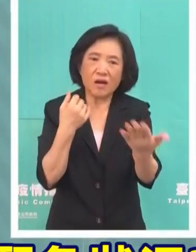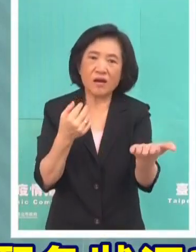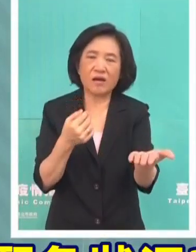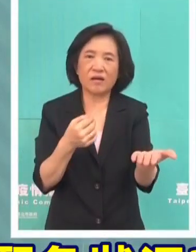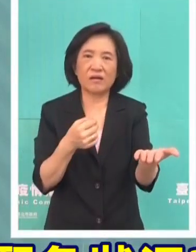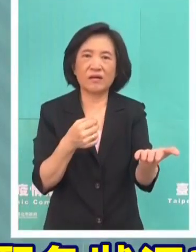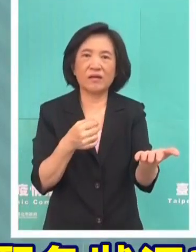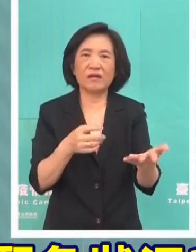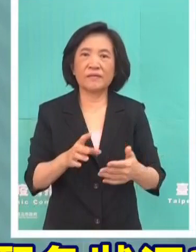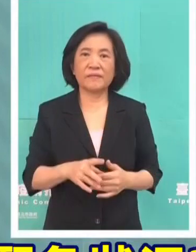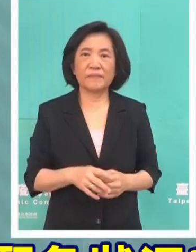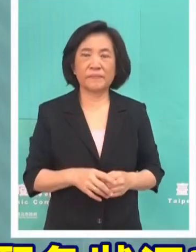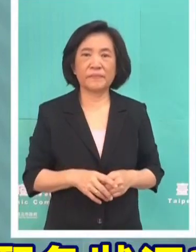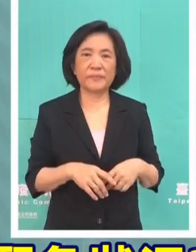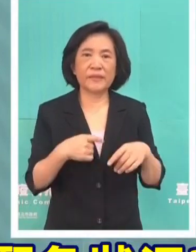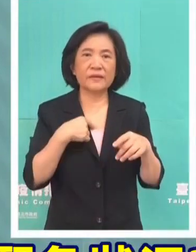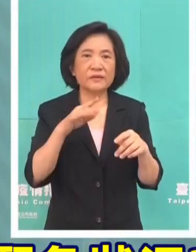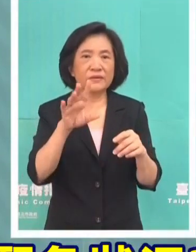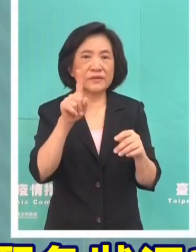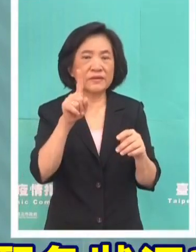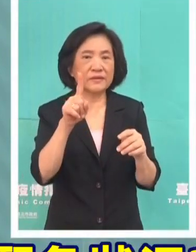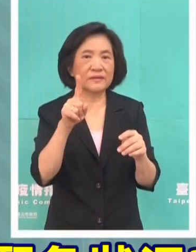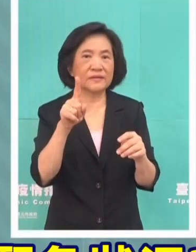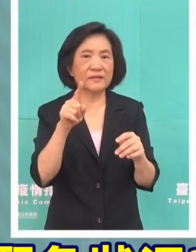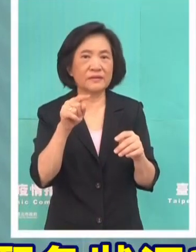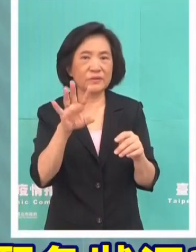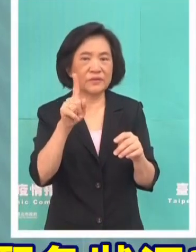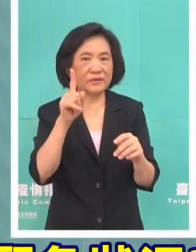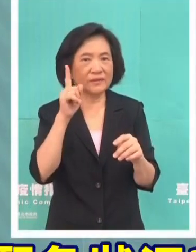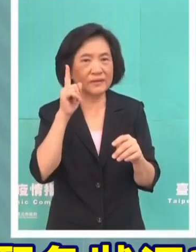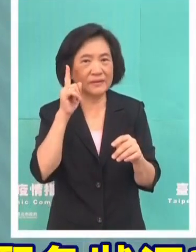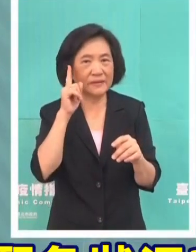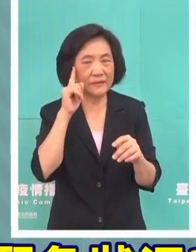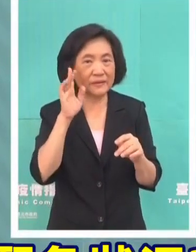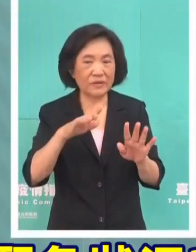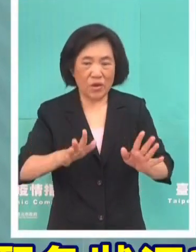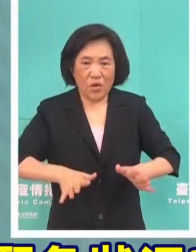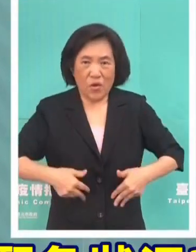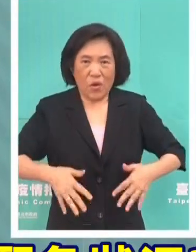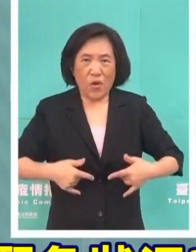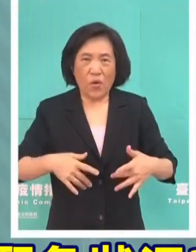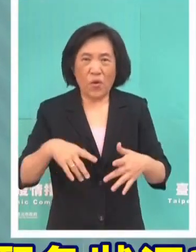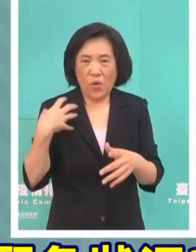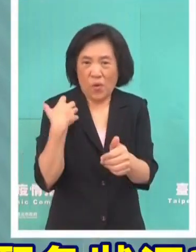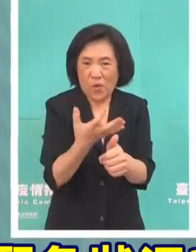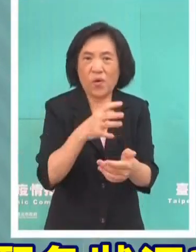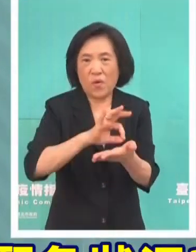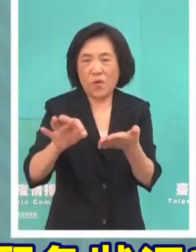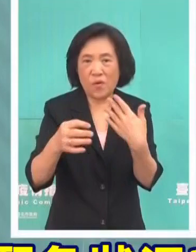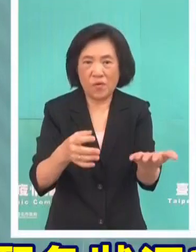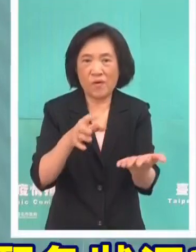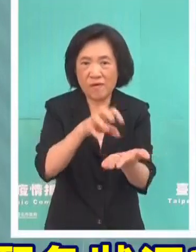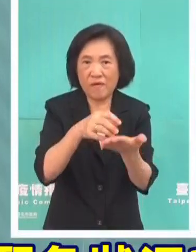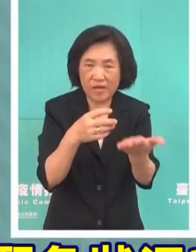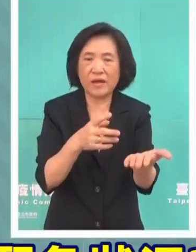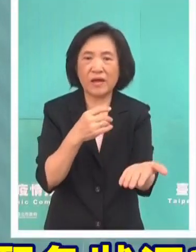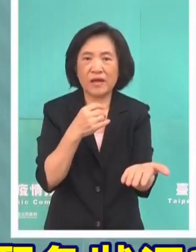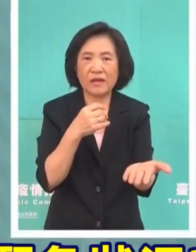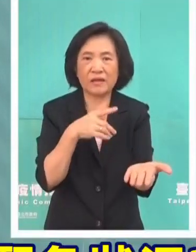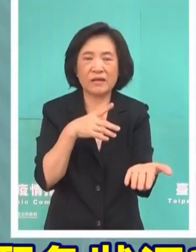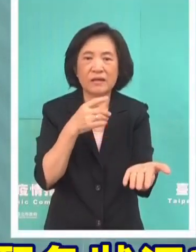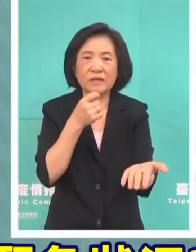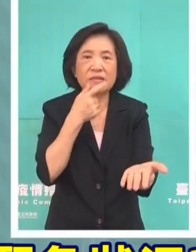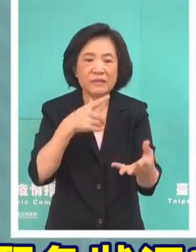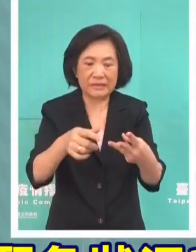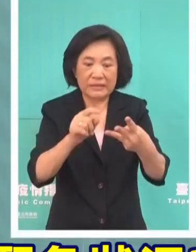这个条，因为是有一个很当时有一个很需要的状态下紧急状况，我给他先用，那临床